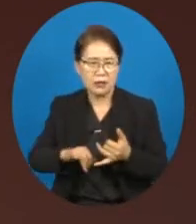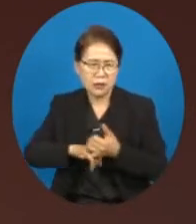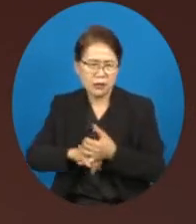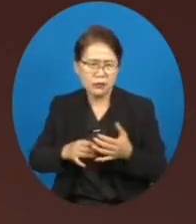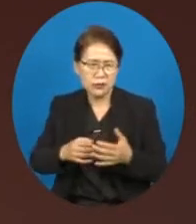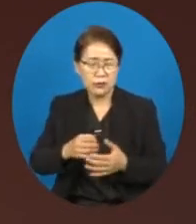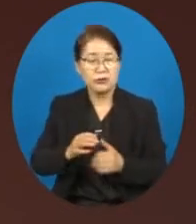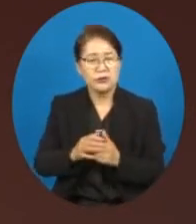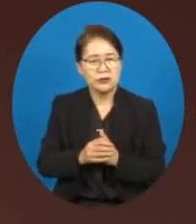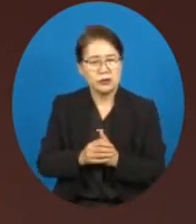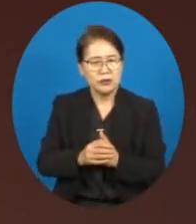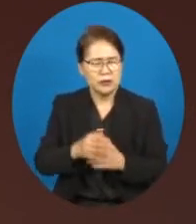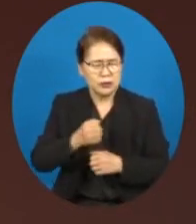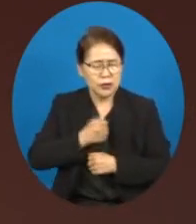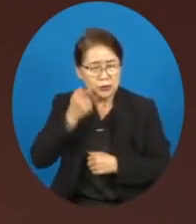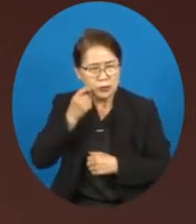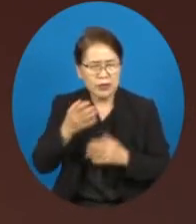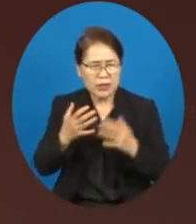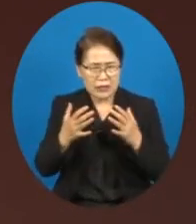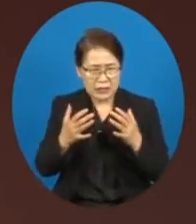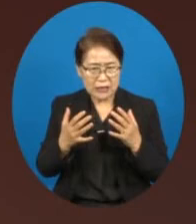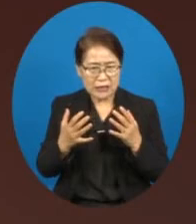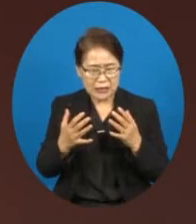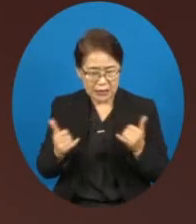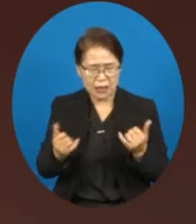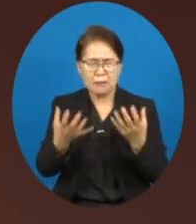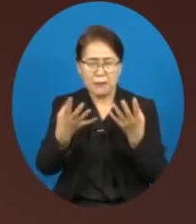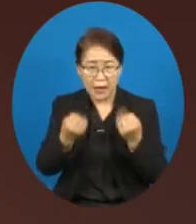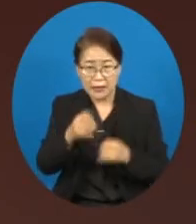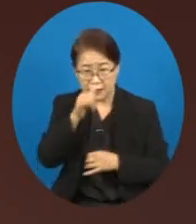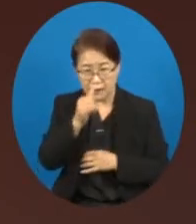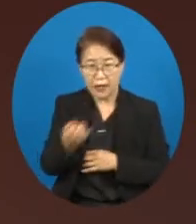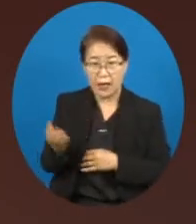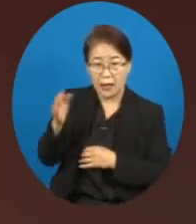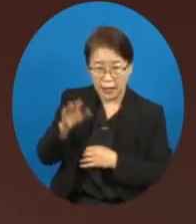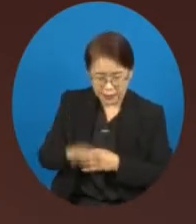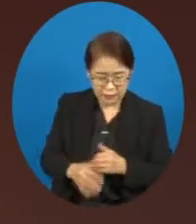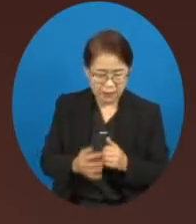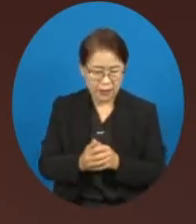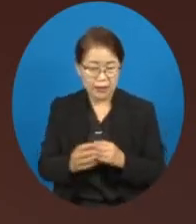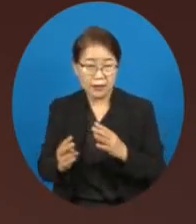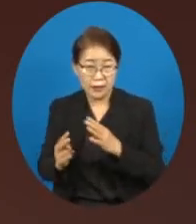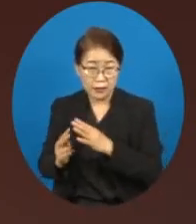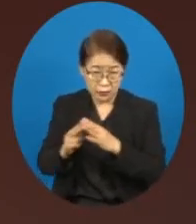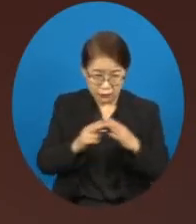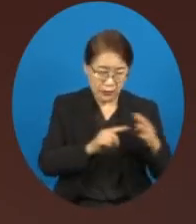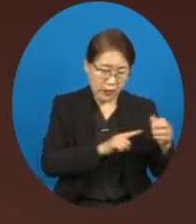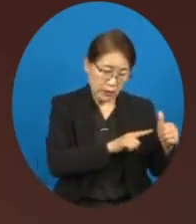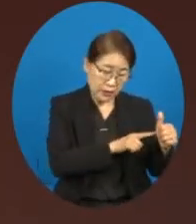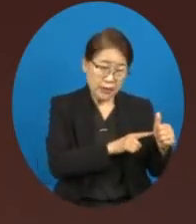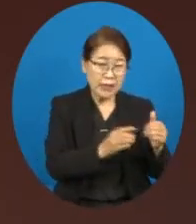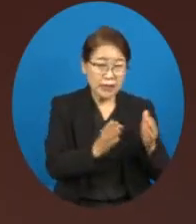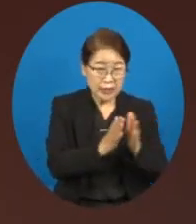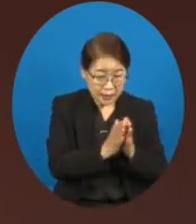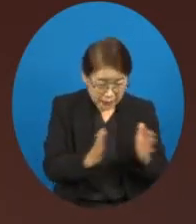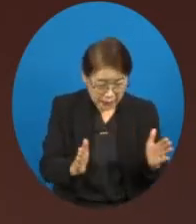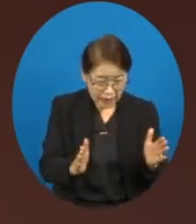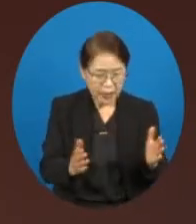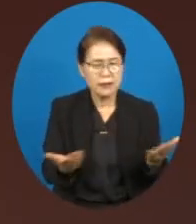사람이 많다는 거죠. 그러나 우리 하나님은요, 스룹바벨이 시작한 것을 다른 사람을